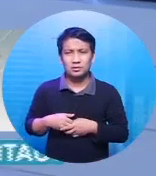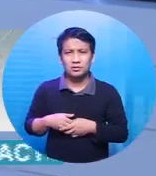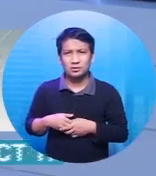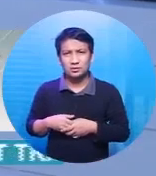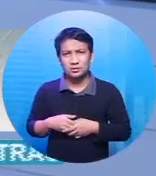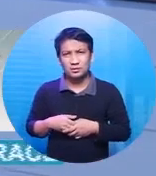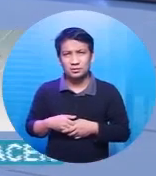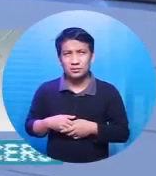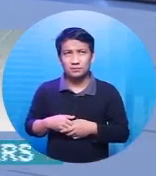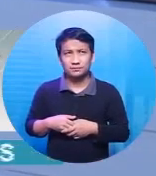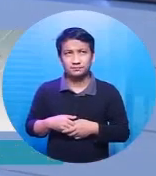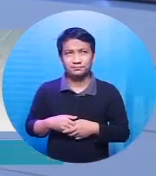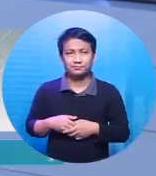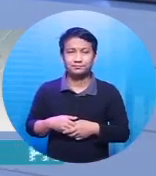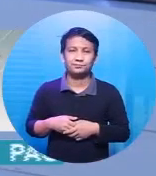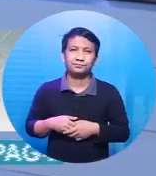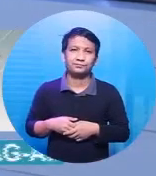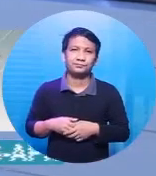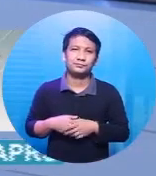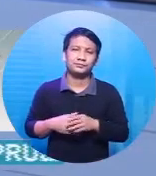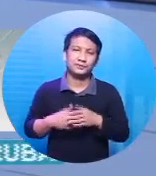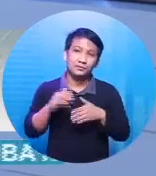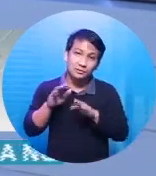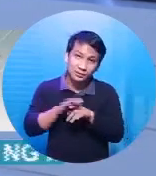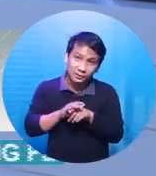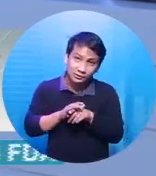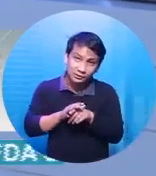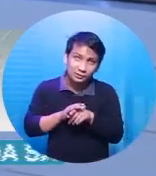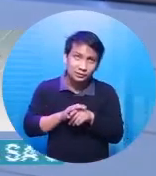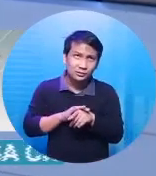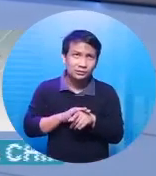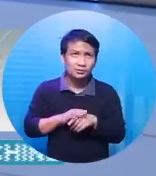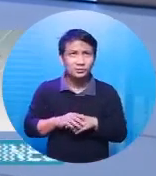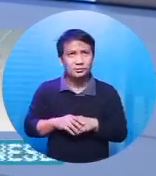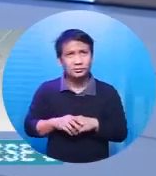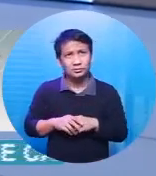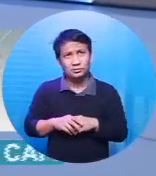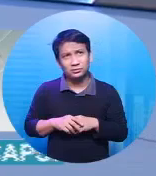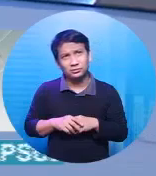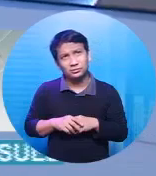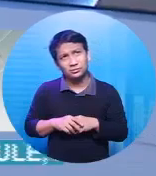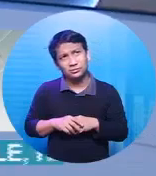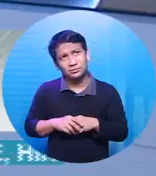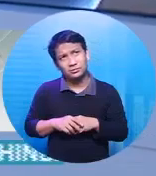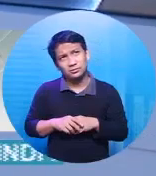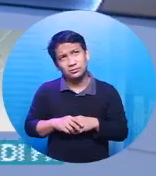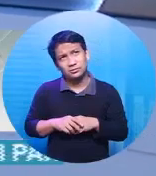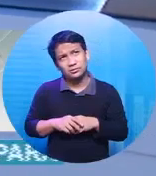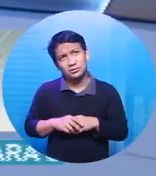Okay. Ito, titignan natin ulit. Dandaan lang muna. Hindi, dadandaanin ko lang muna kunti.